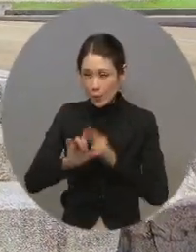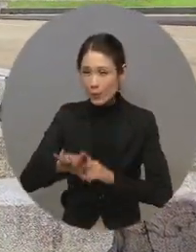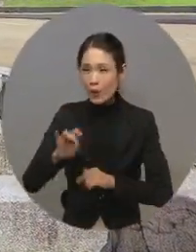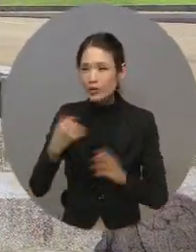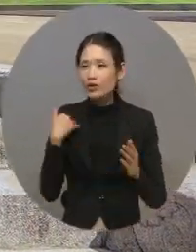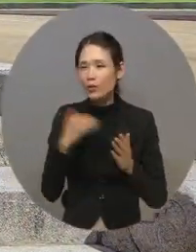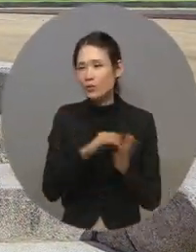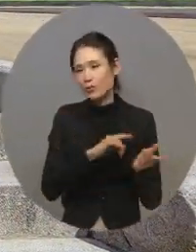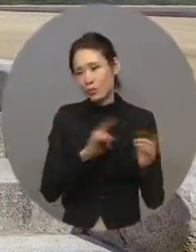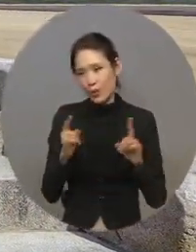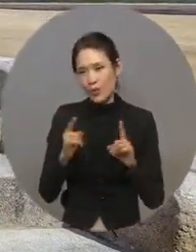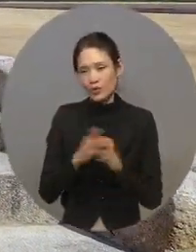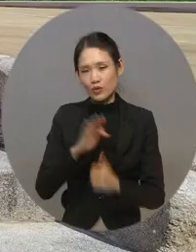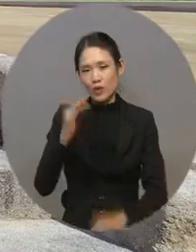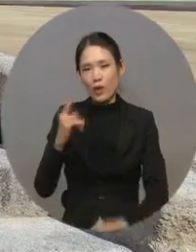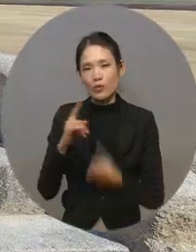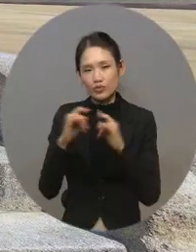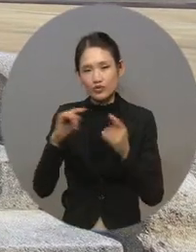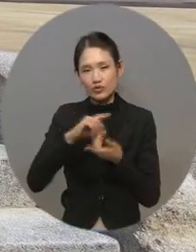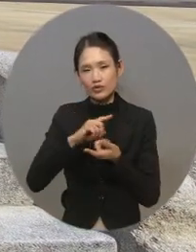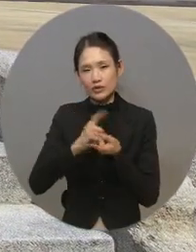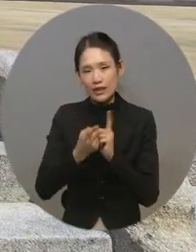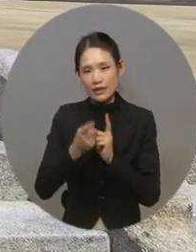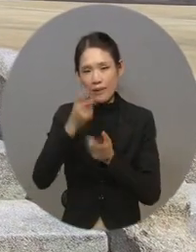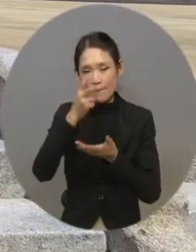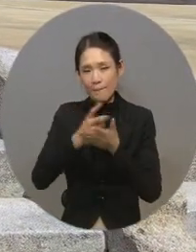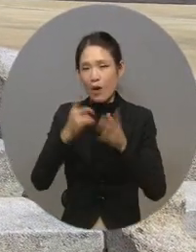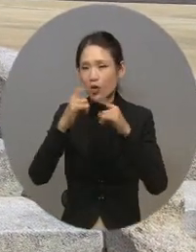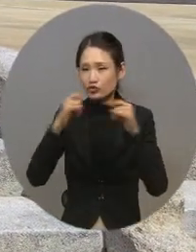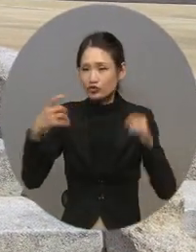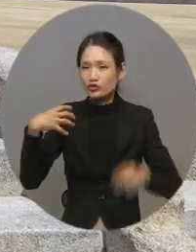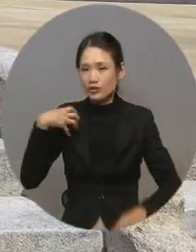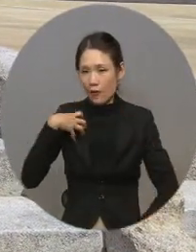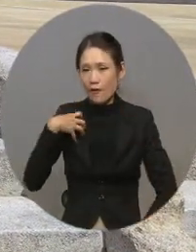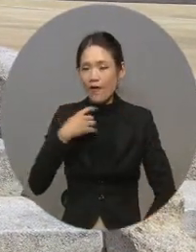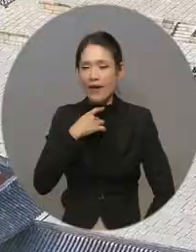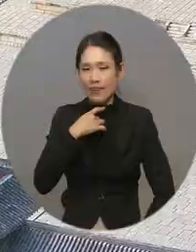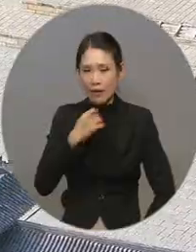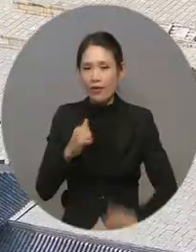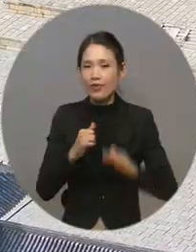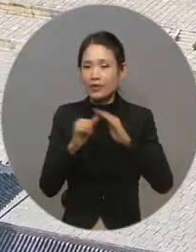경복궁을 대신해 법궁 역할을 하던 조선의 대표 궁궐이었습니다.